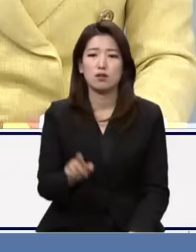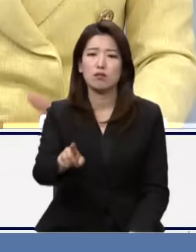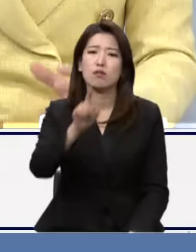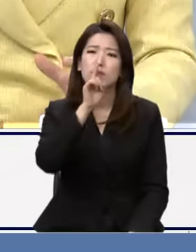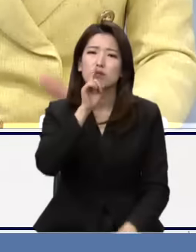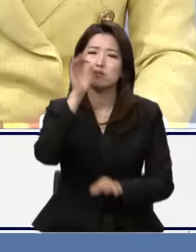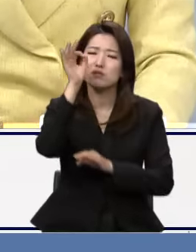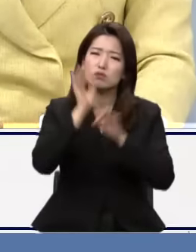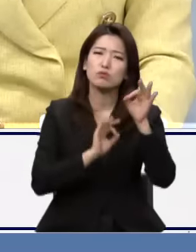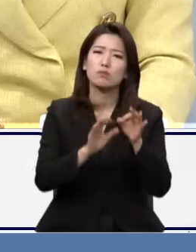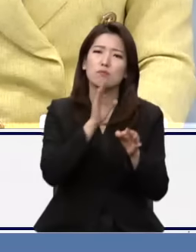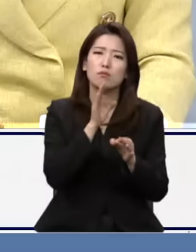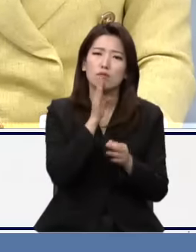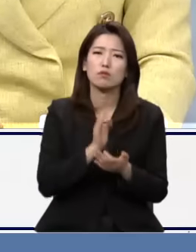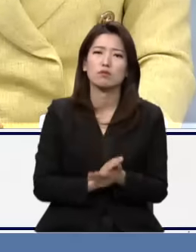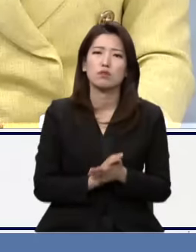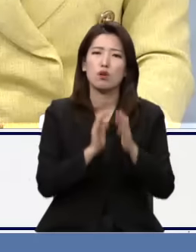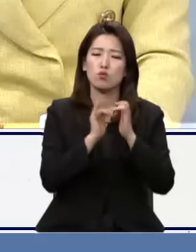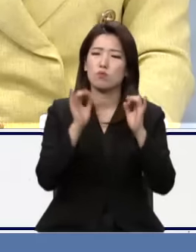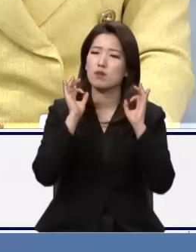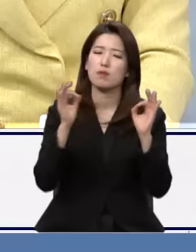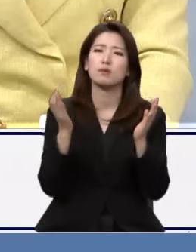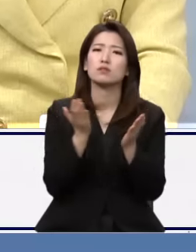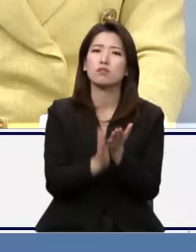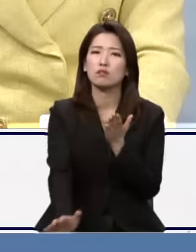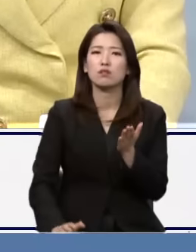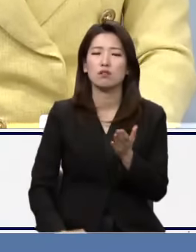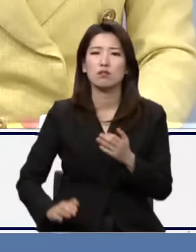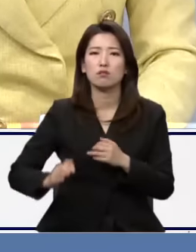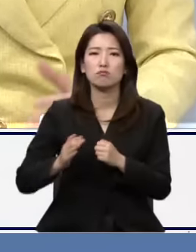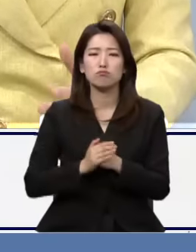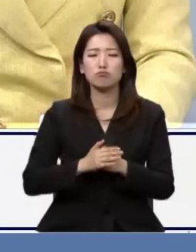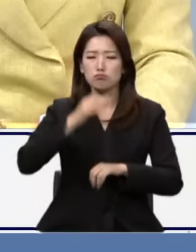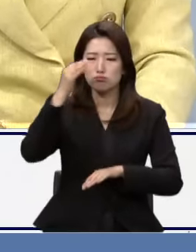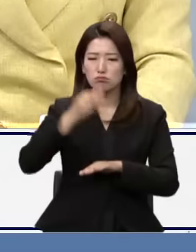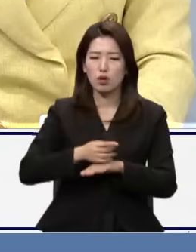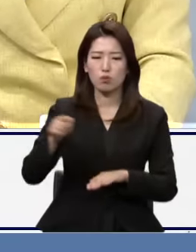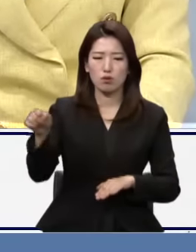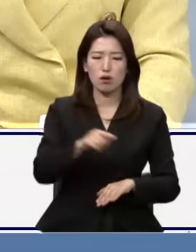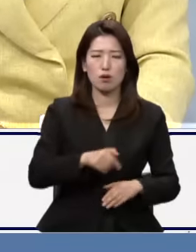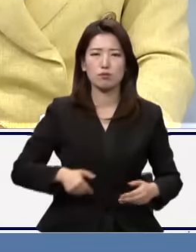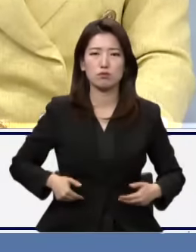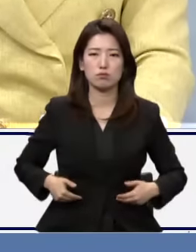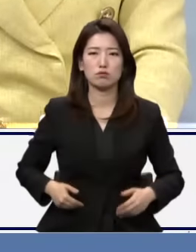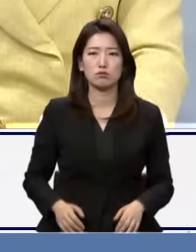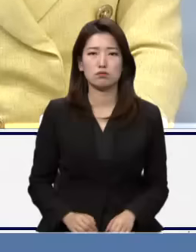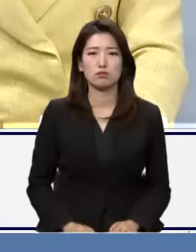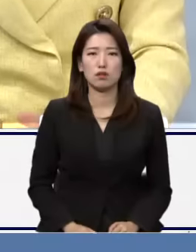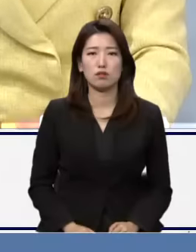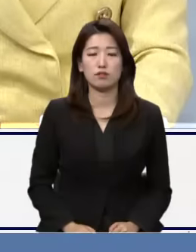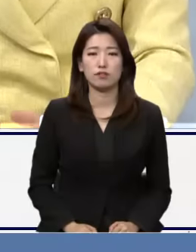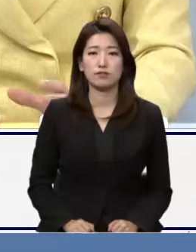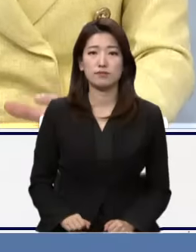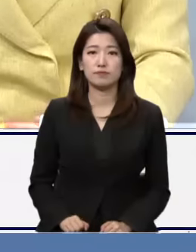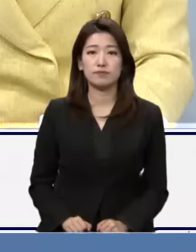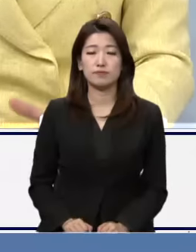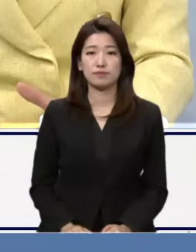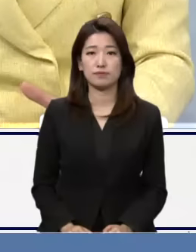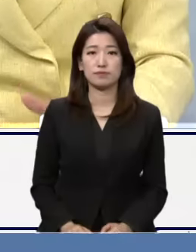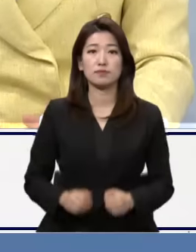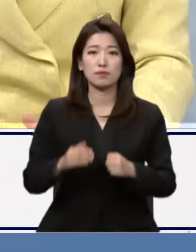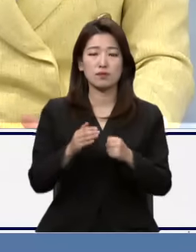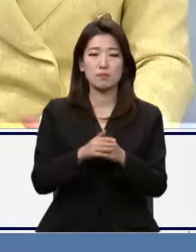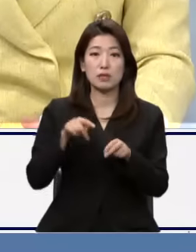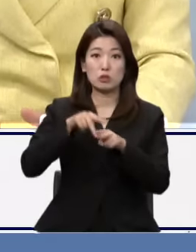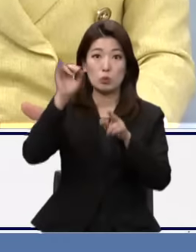때문에 또 굳이 국민 눈높이에 맞지 않는다면 당연히 사과를 해야 된다라는 권고가 나왔던 것으로 알고 있습니다 그렇기 때문에 후보도 진지하게